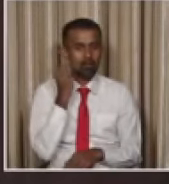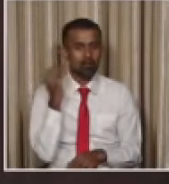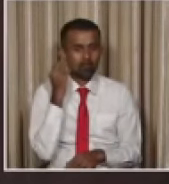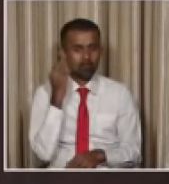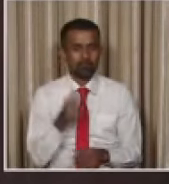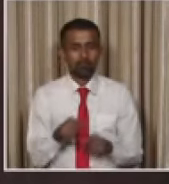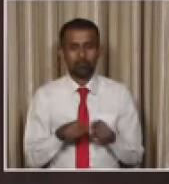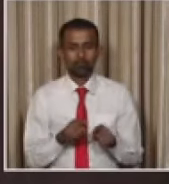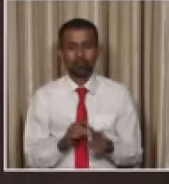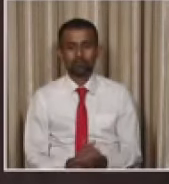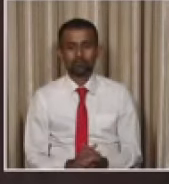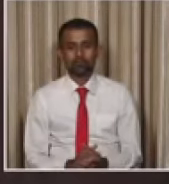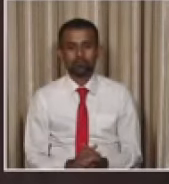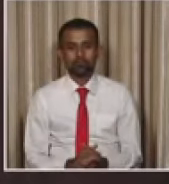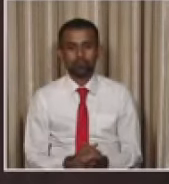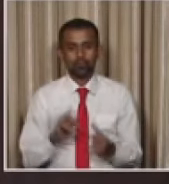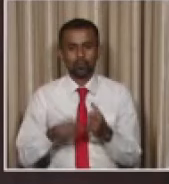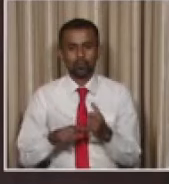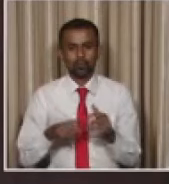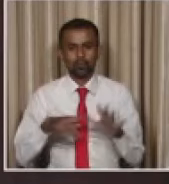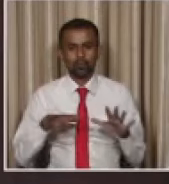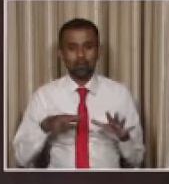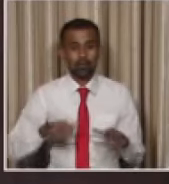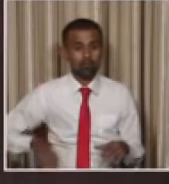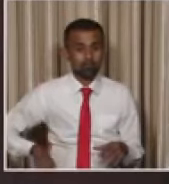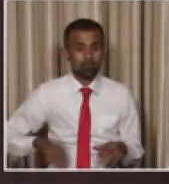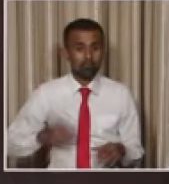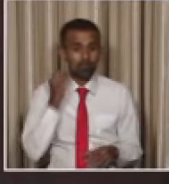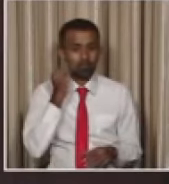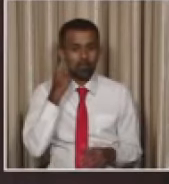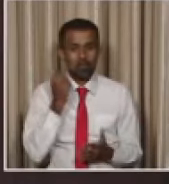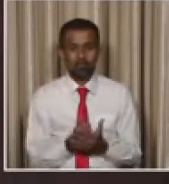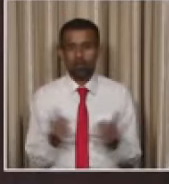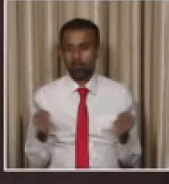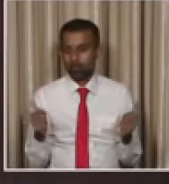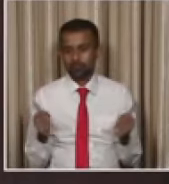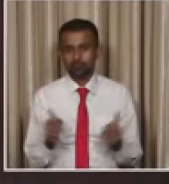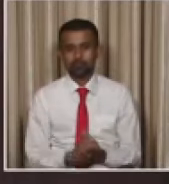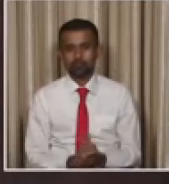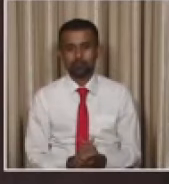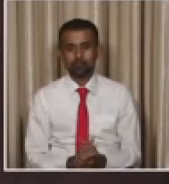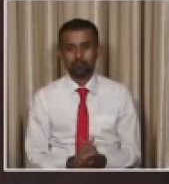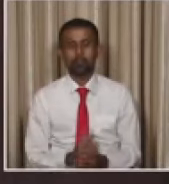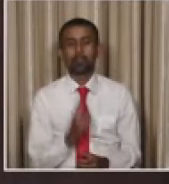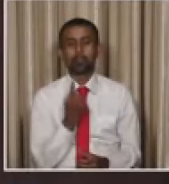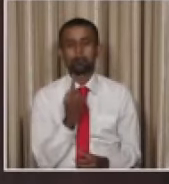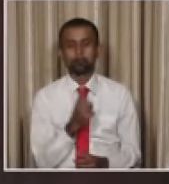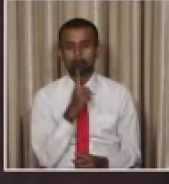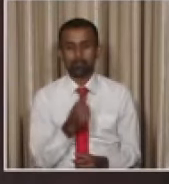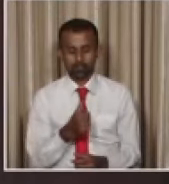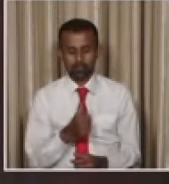Hari, I think Kurlaza Tantia Karan Gavanang, Mangitan Amaru Hariano Kilamangitan. It is Palavini, Mankian Kamati